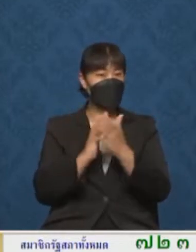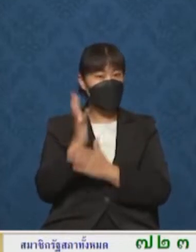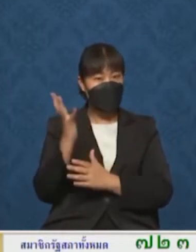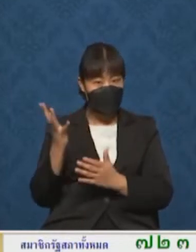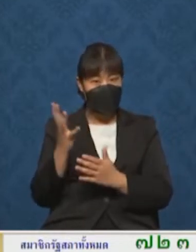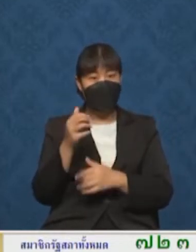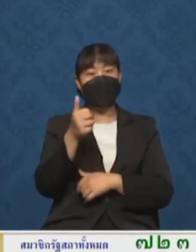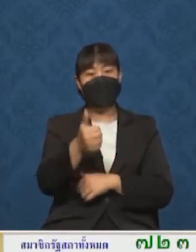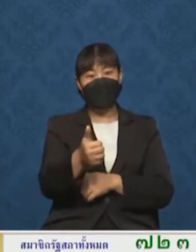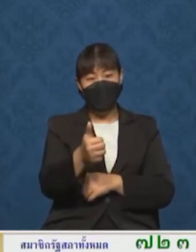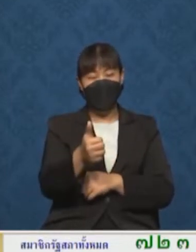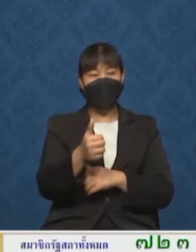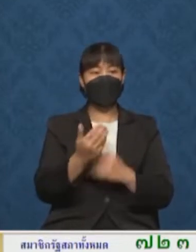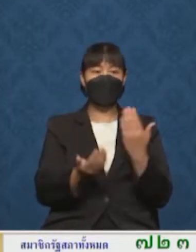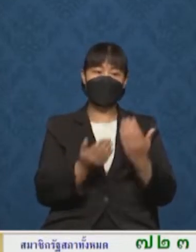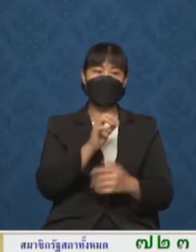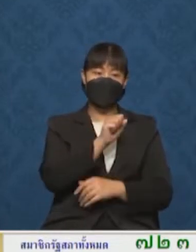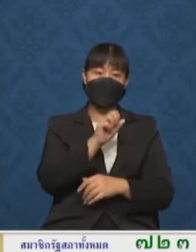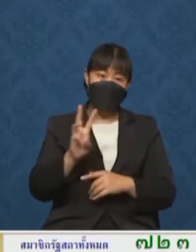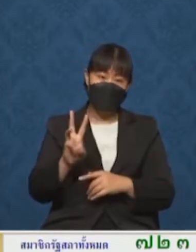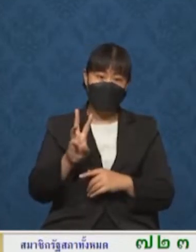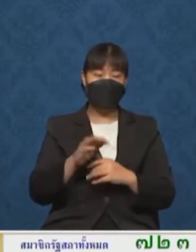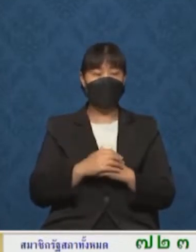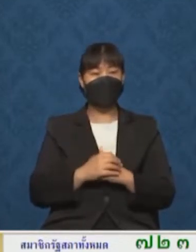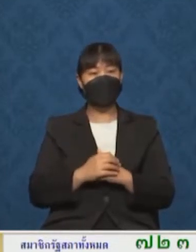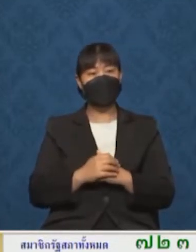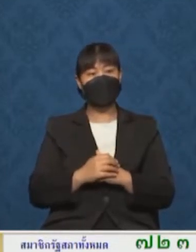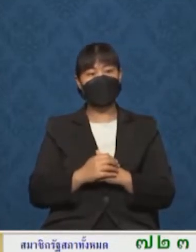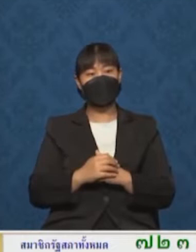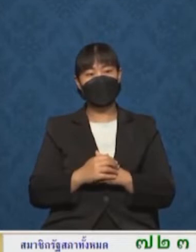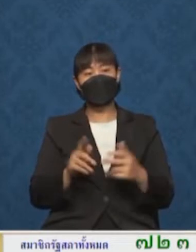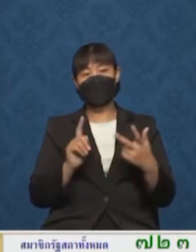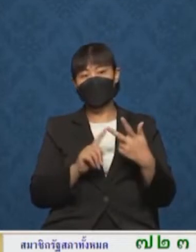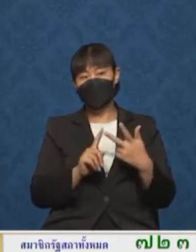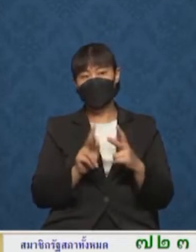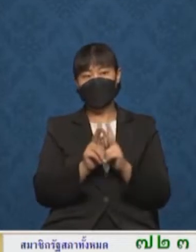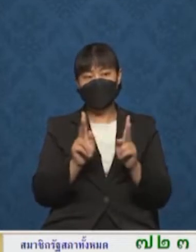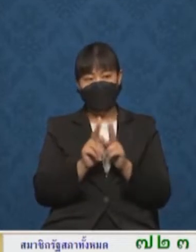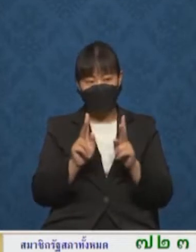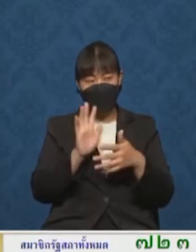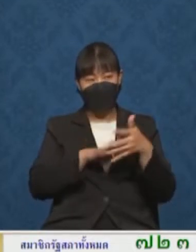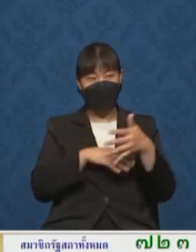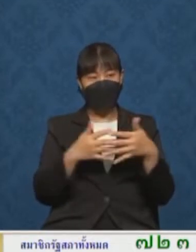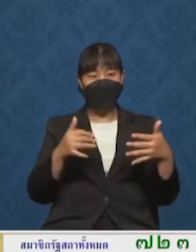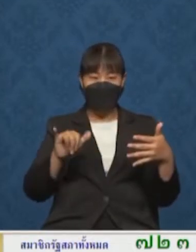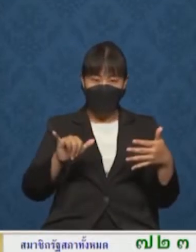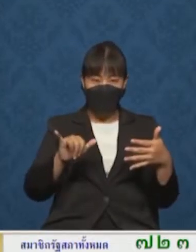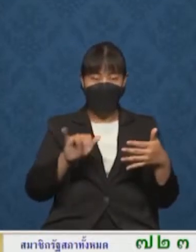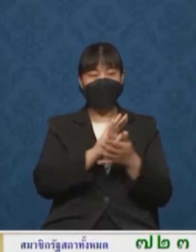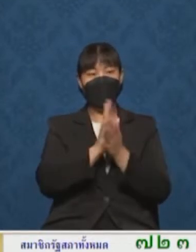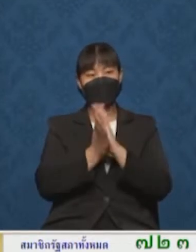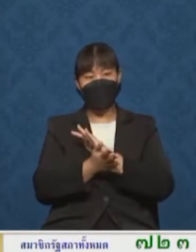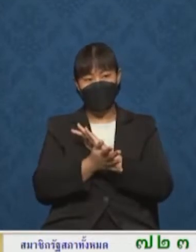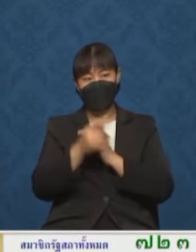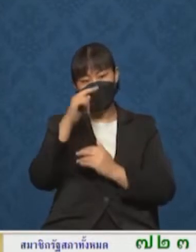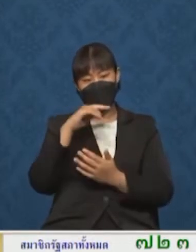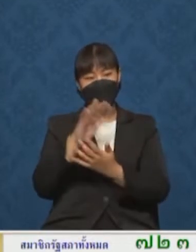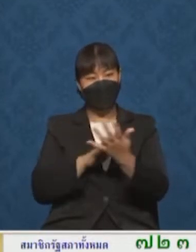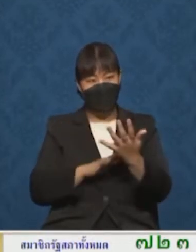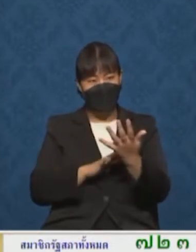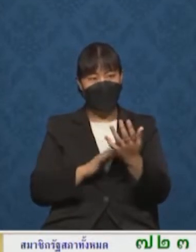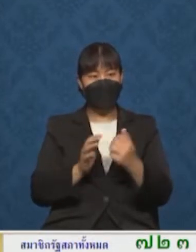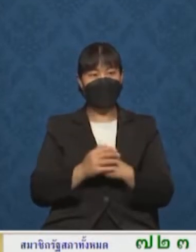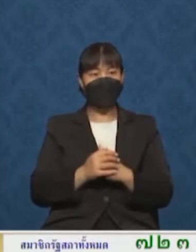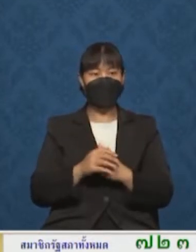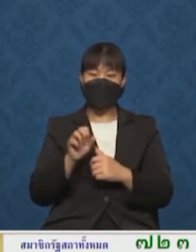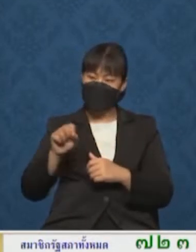ก็ได้ขึนอยกวธิธรรชิก3. กรรมการยษาตแ่งชาติ ปฏิลูประเทศ4. กฎหมายปเทศ ต้องเข้าสัพา รฐ